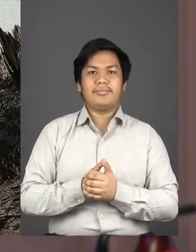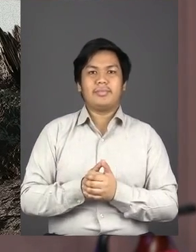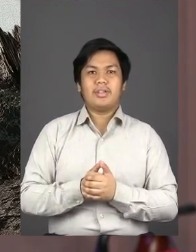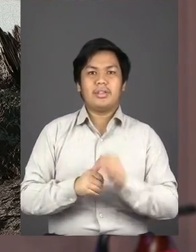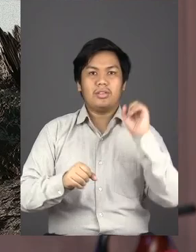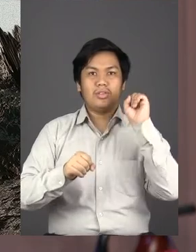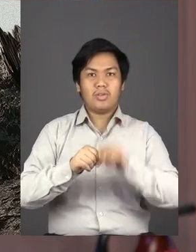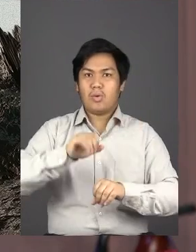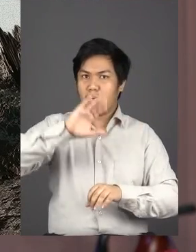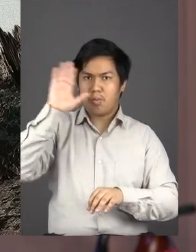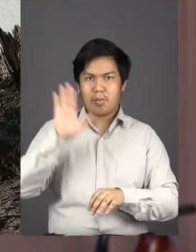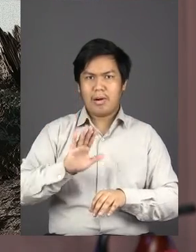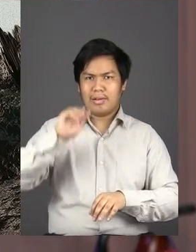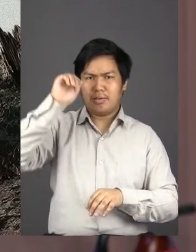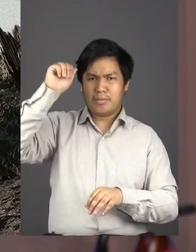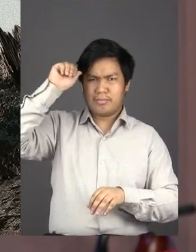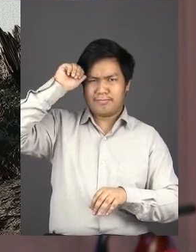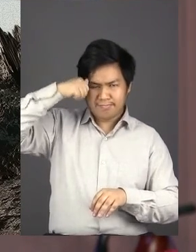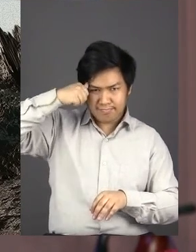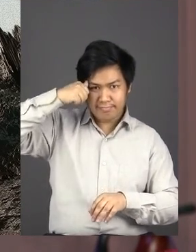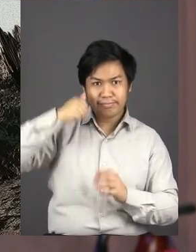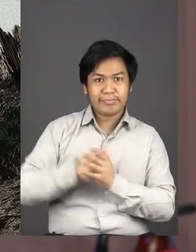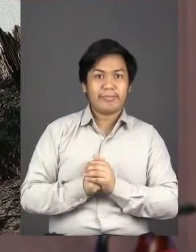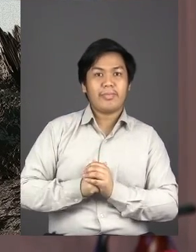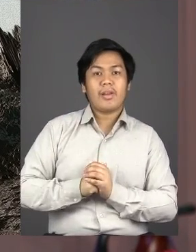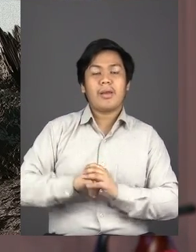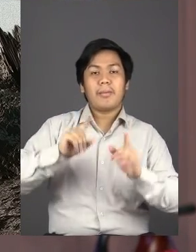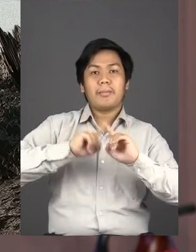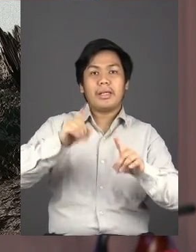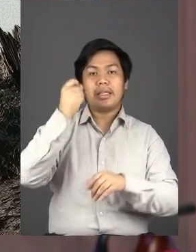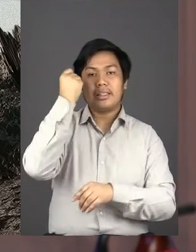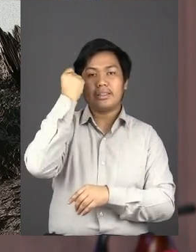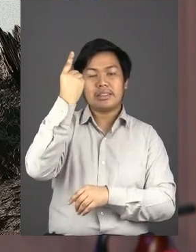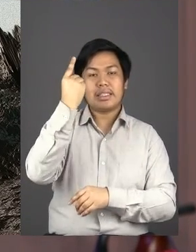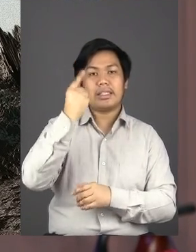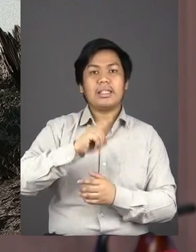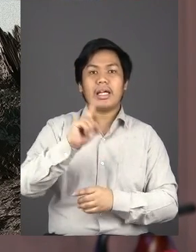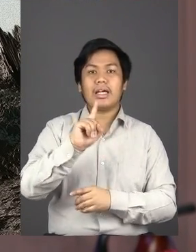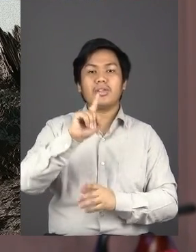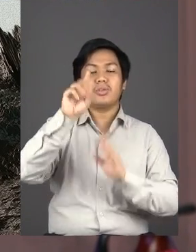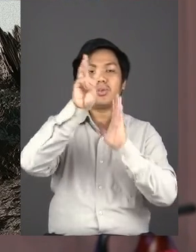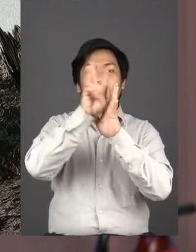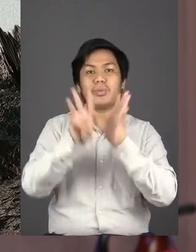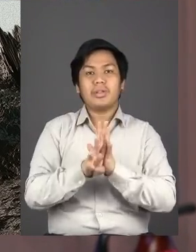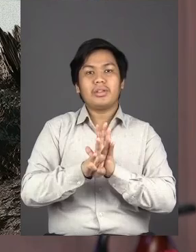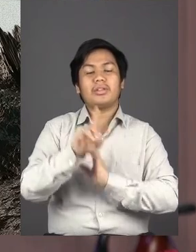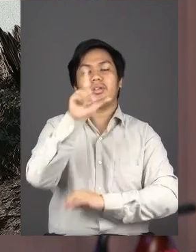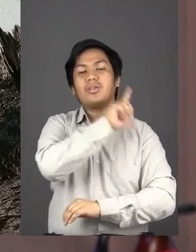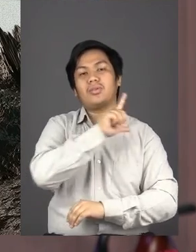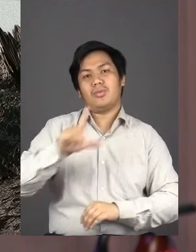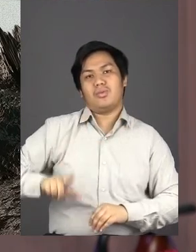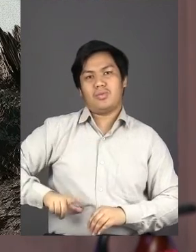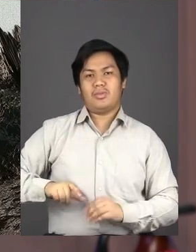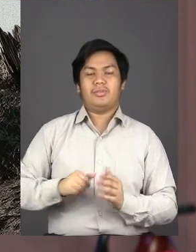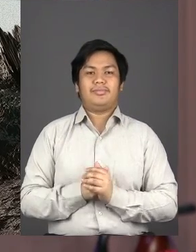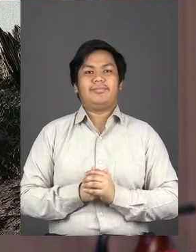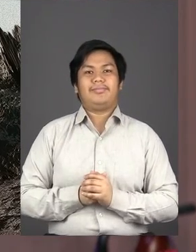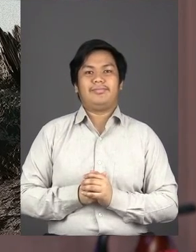Therefore, do not be foolish, sabi sa verse 17, but understand what the will of the Lord is.